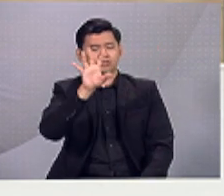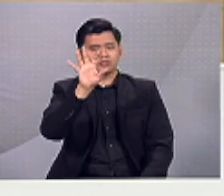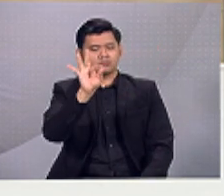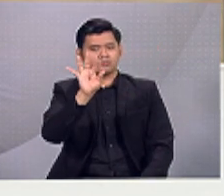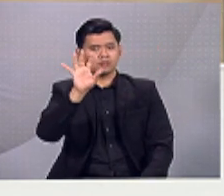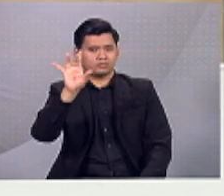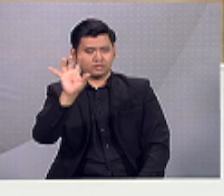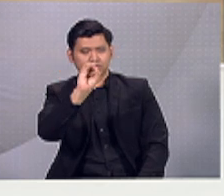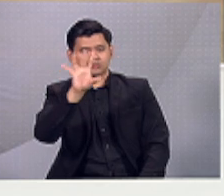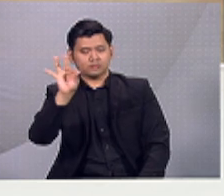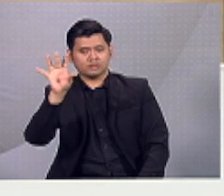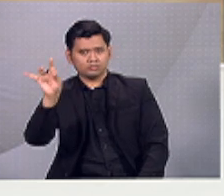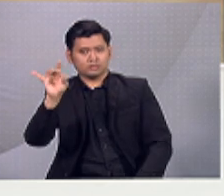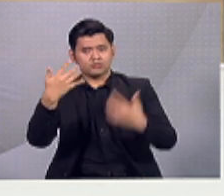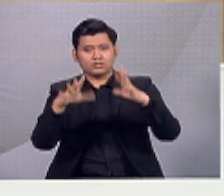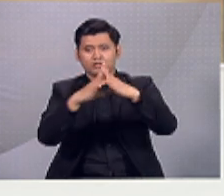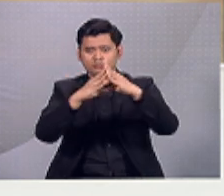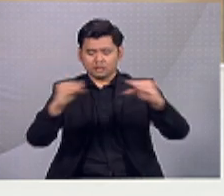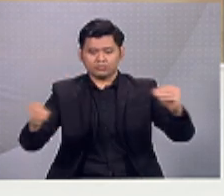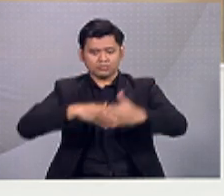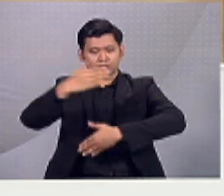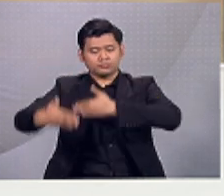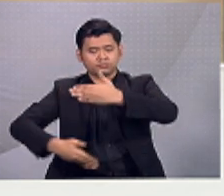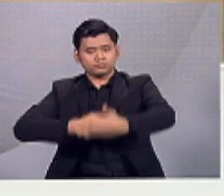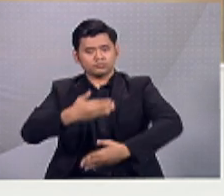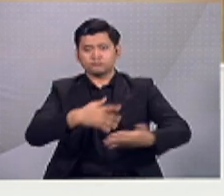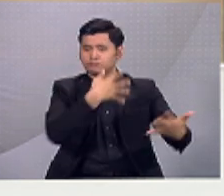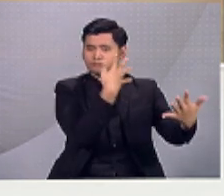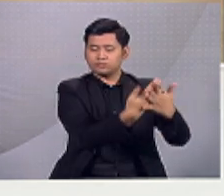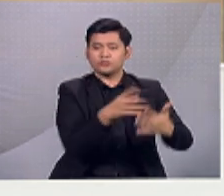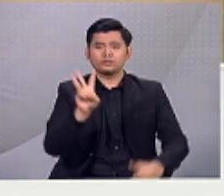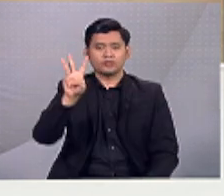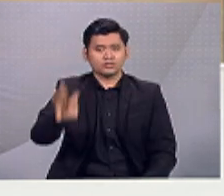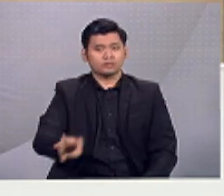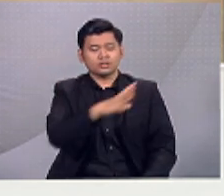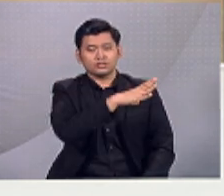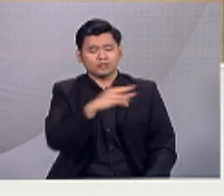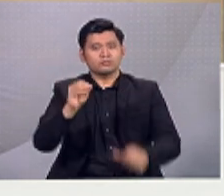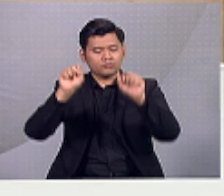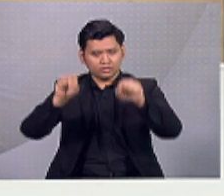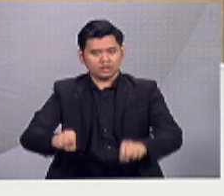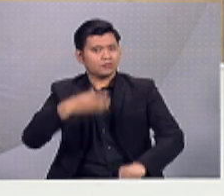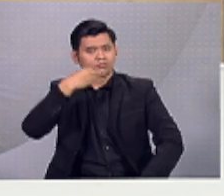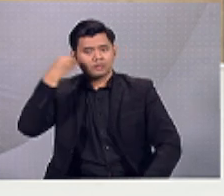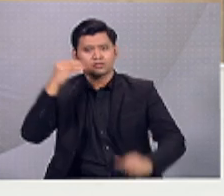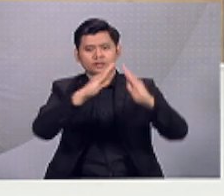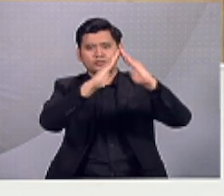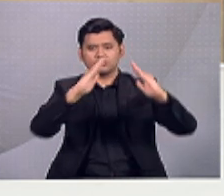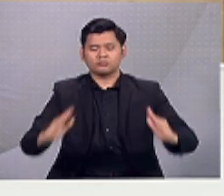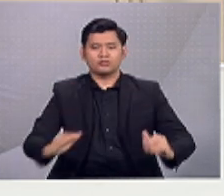pun selesai menjalani proses kuarantin wajib dan telah pun dibenarkan pulang ke rumah